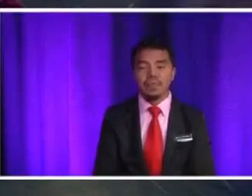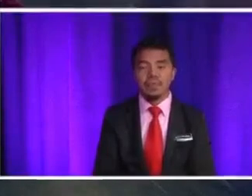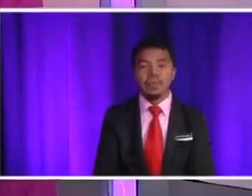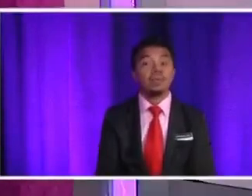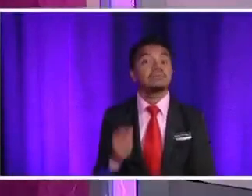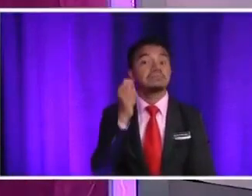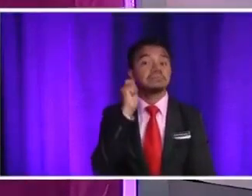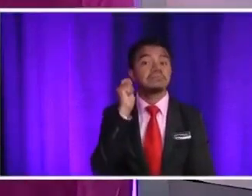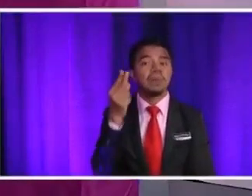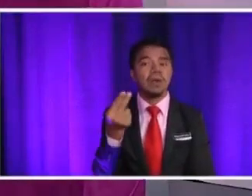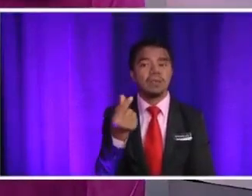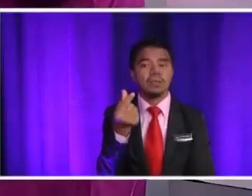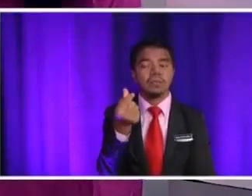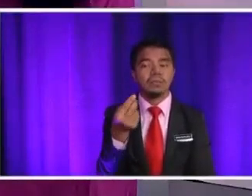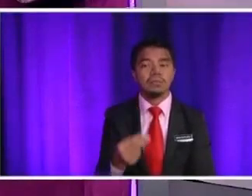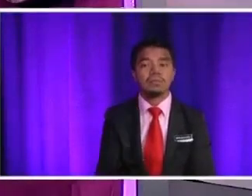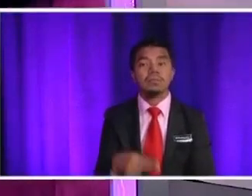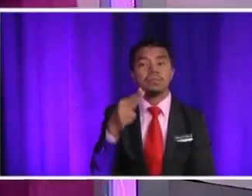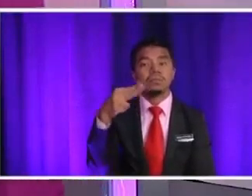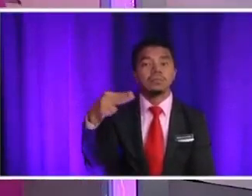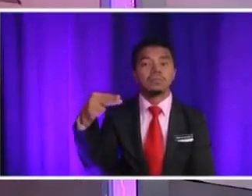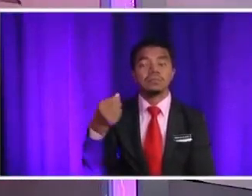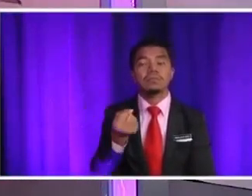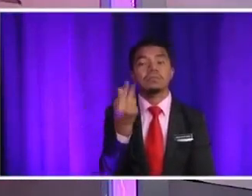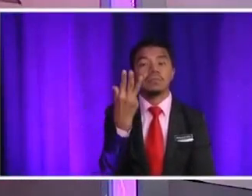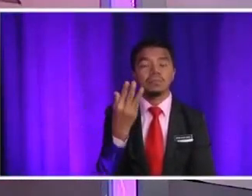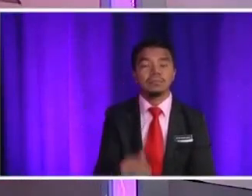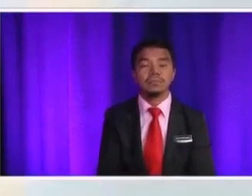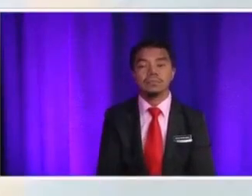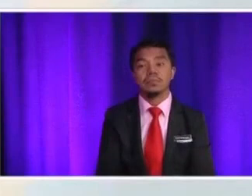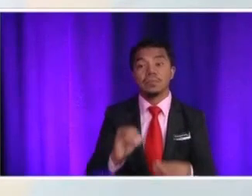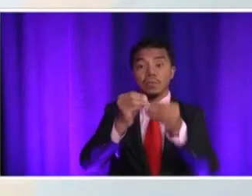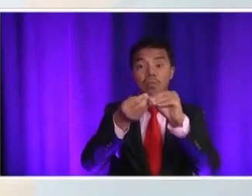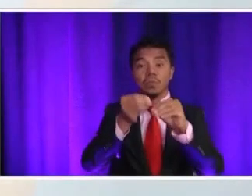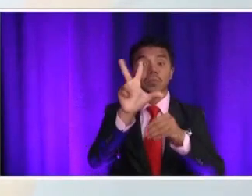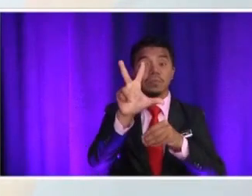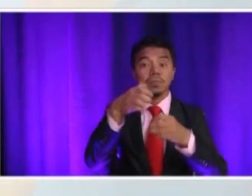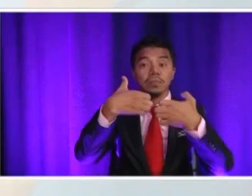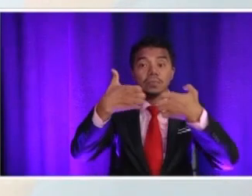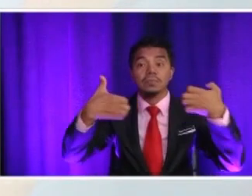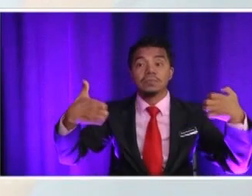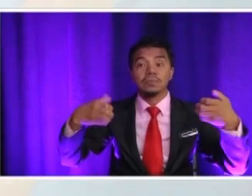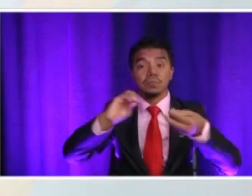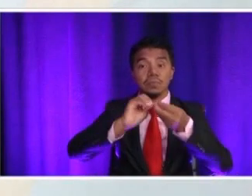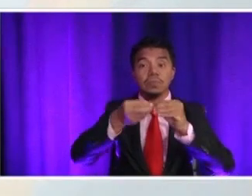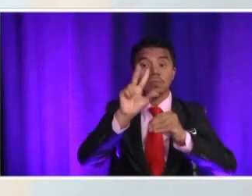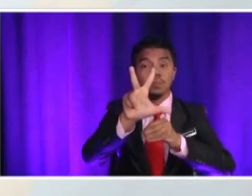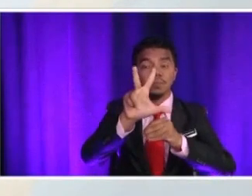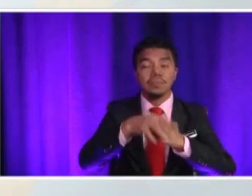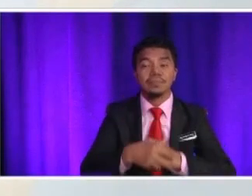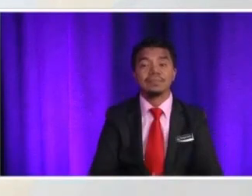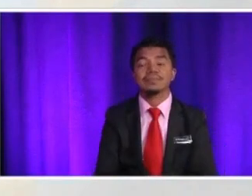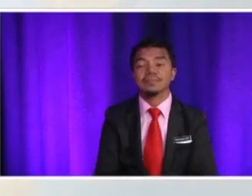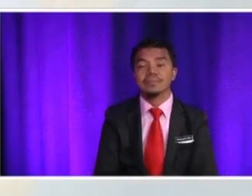Okey. So, elemen yang ketiga yang kita dah bincang tadi. Siapa nak cuba? Siapa ingin cuba?